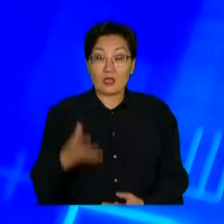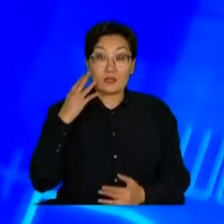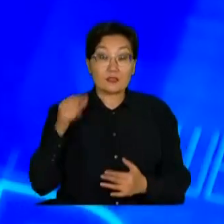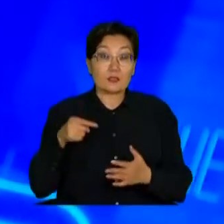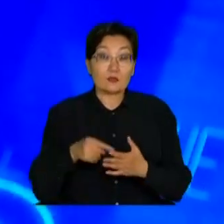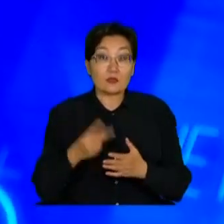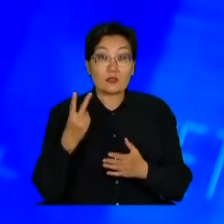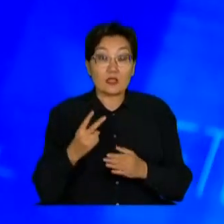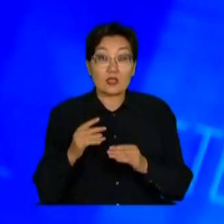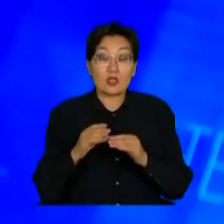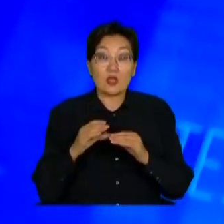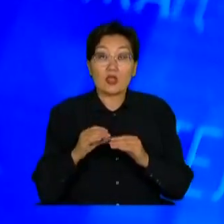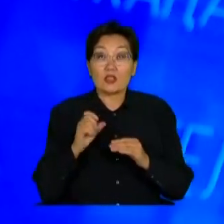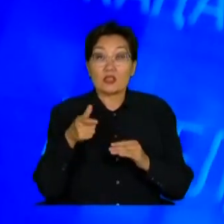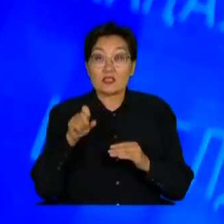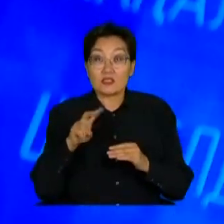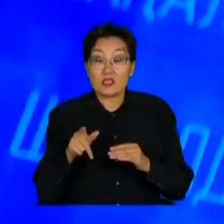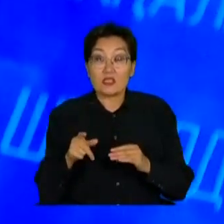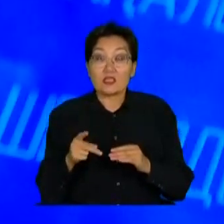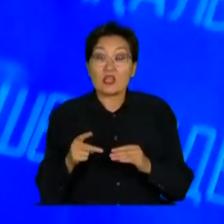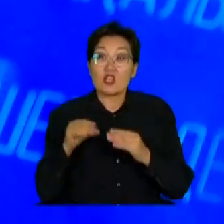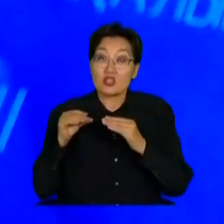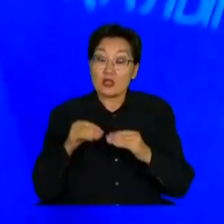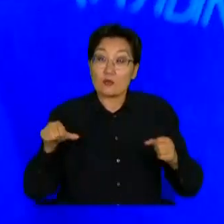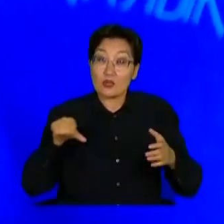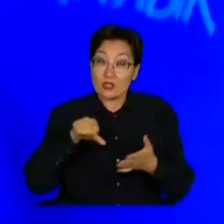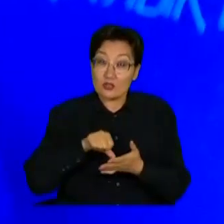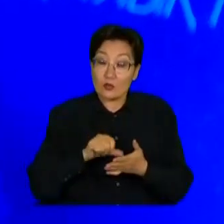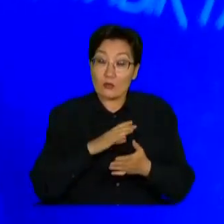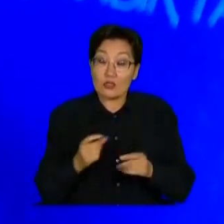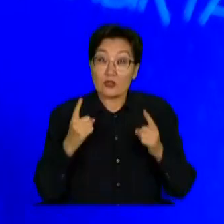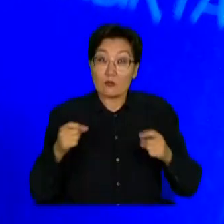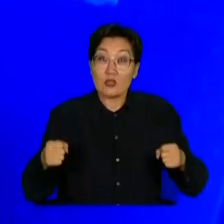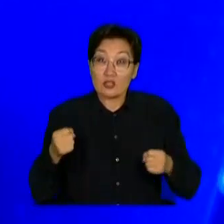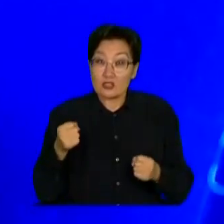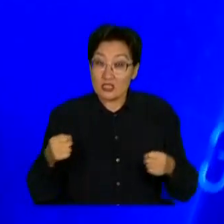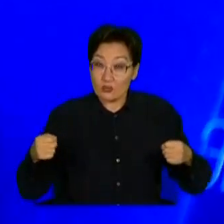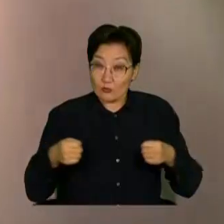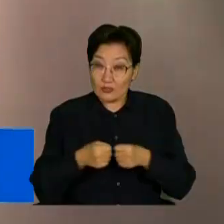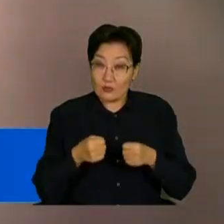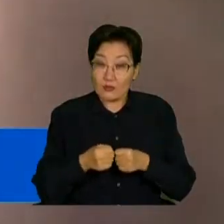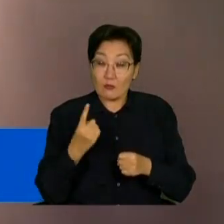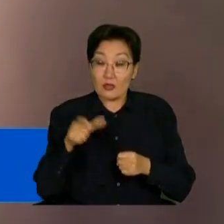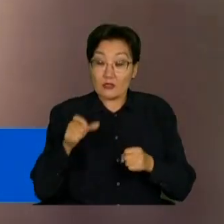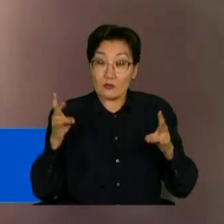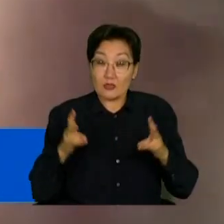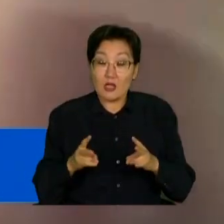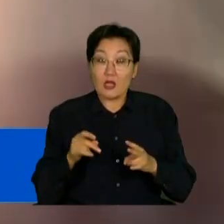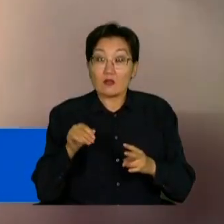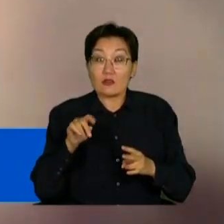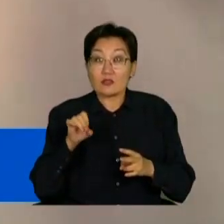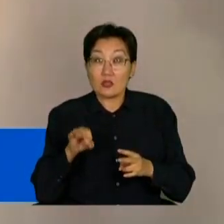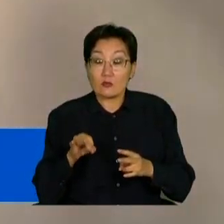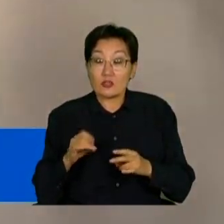Алматыда екі газель мен жеңіл автокөліктің қатысуымен болған ірі жол апатынан бір адам зардап шекті. Жүк көліктері Әл-Фараби